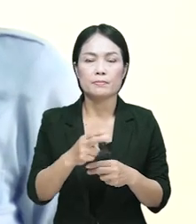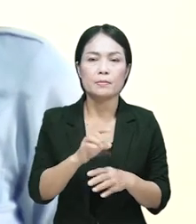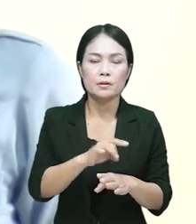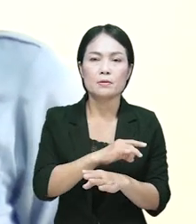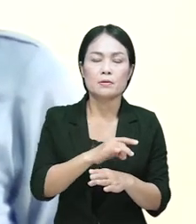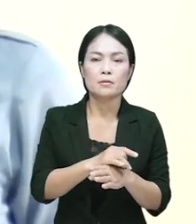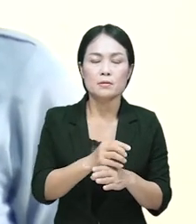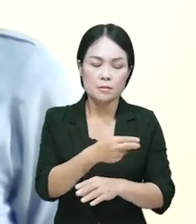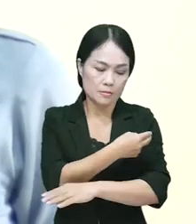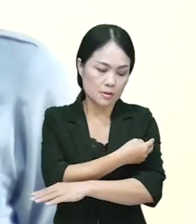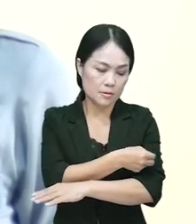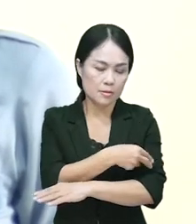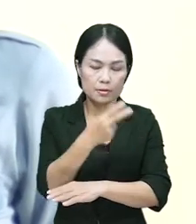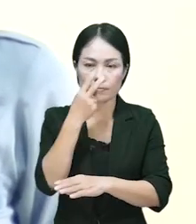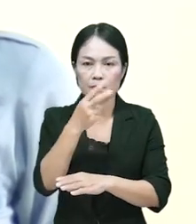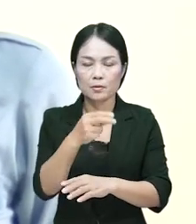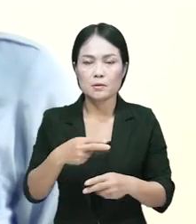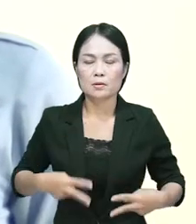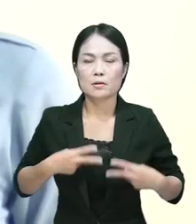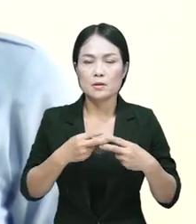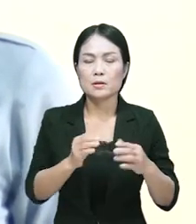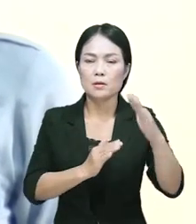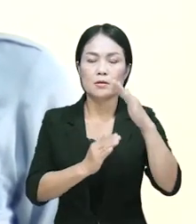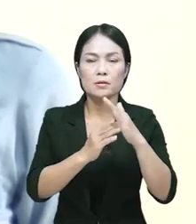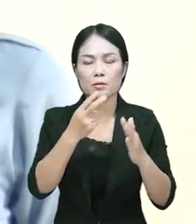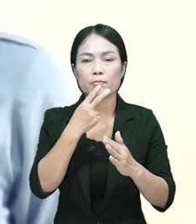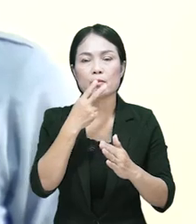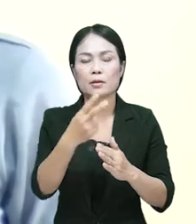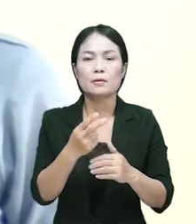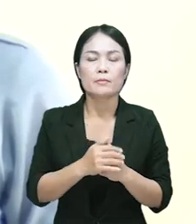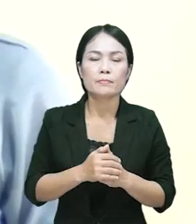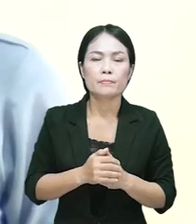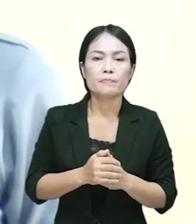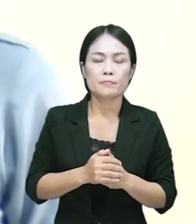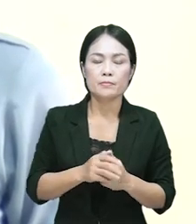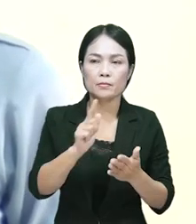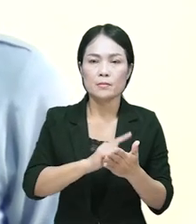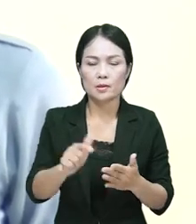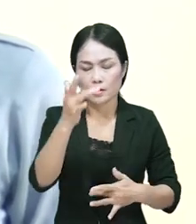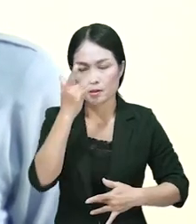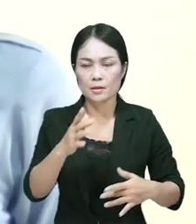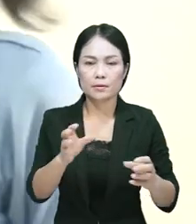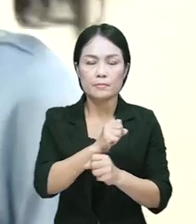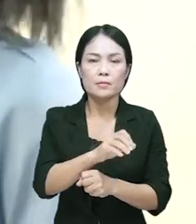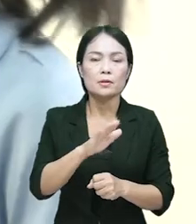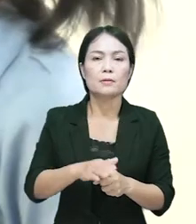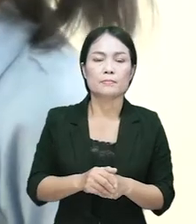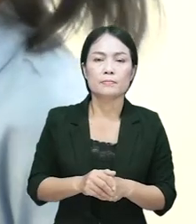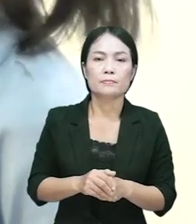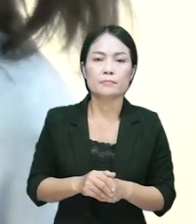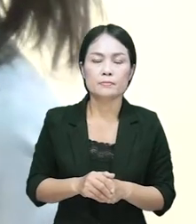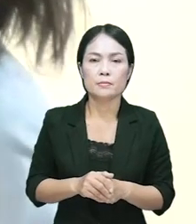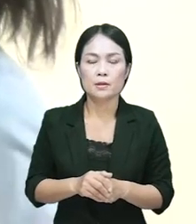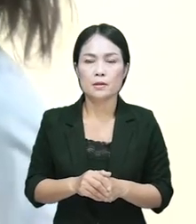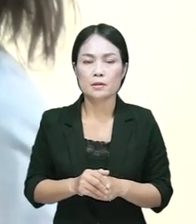លពេទ្យសុខភាពទៅថាទៅតមឈប់ជក់បរិយតមជក់បរិយទៅអាចជាជំងឺនឹងបានអញ្ចឹងណាកូនណាអញ្ចឹង